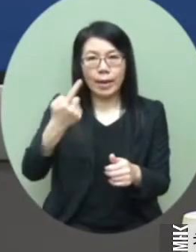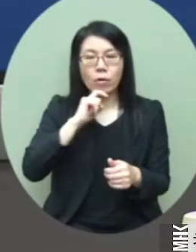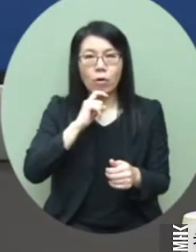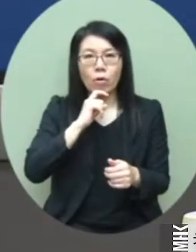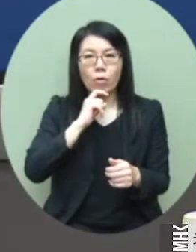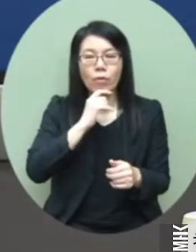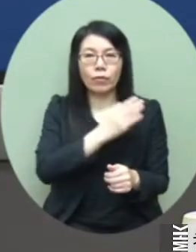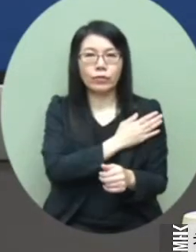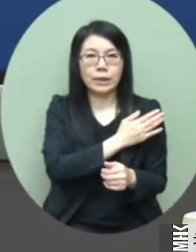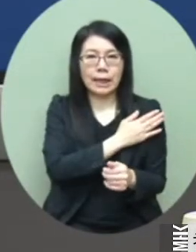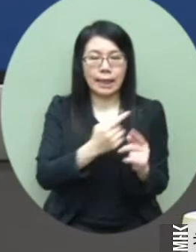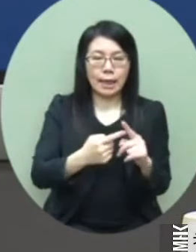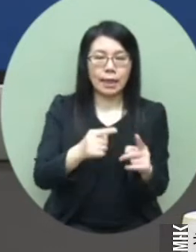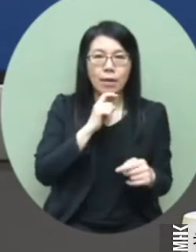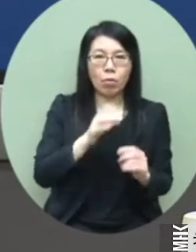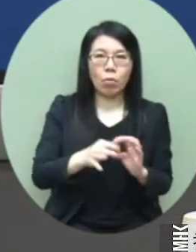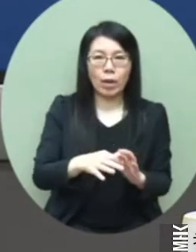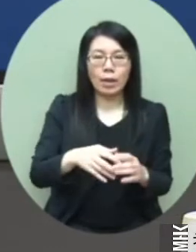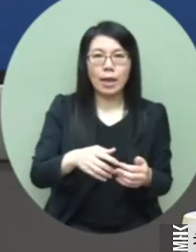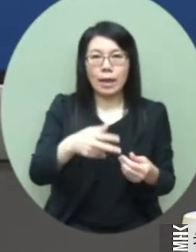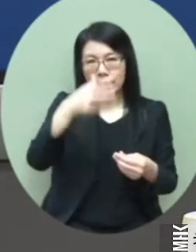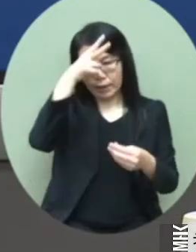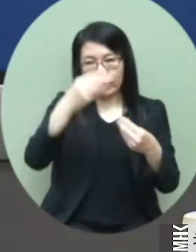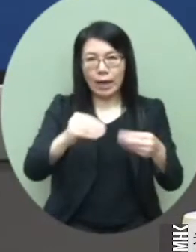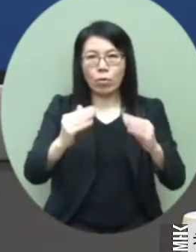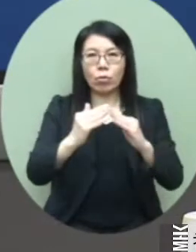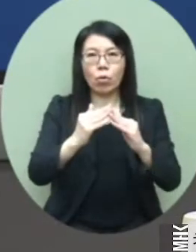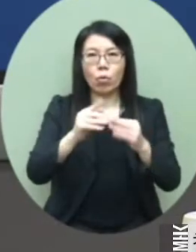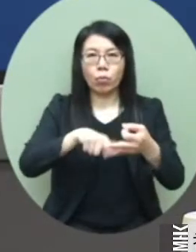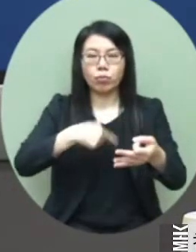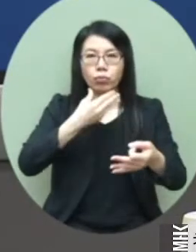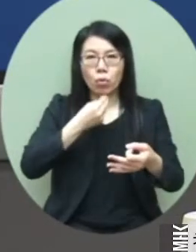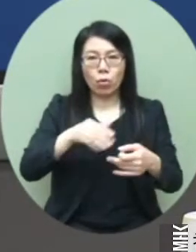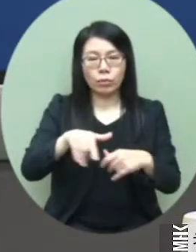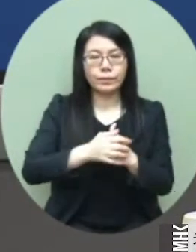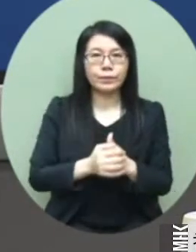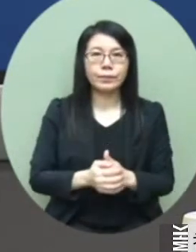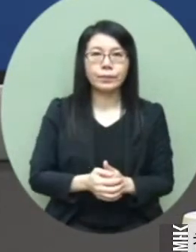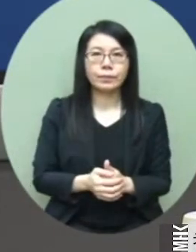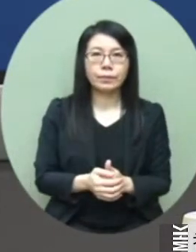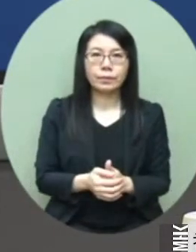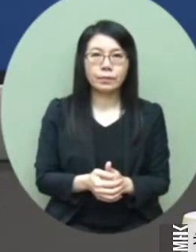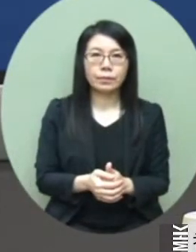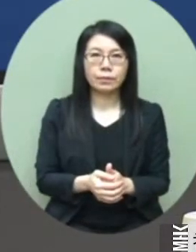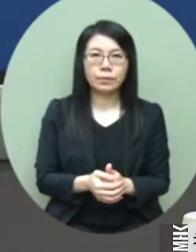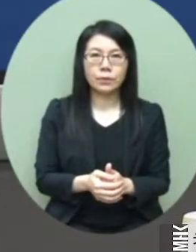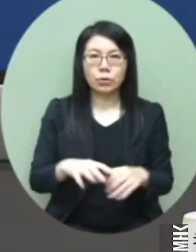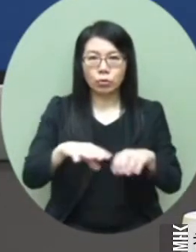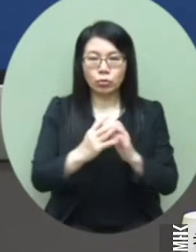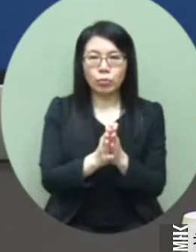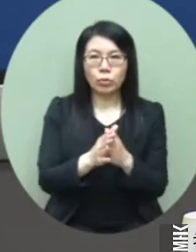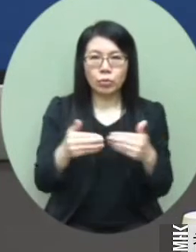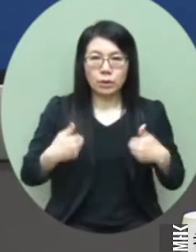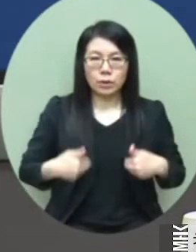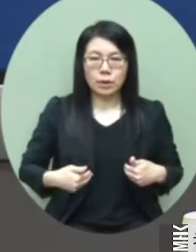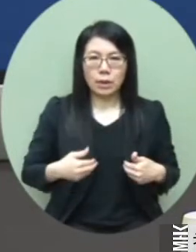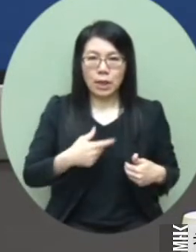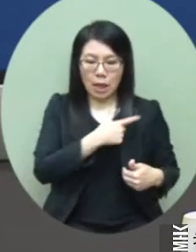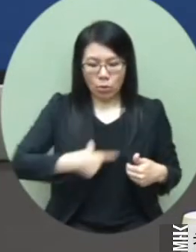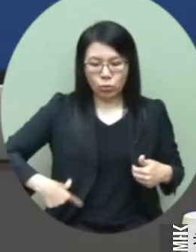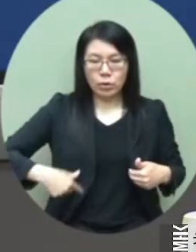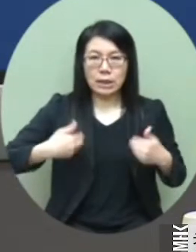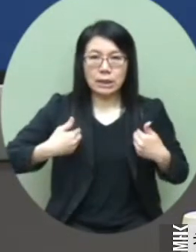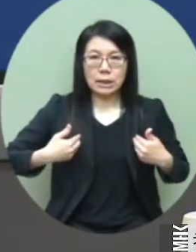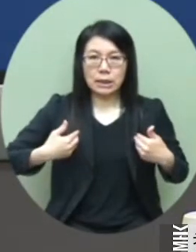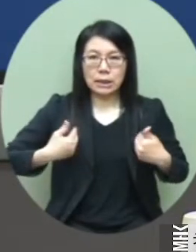官守成員呢，係教育局局長楊潤雄。咁所以整個資格審查候選人資格審查委